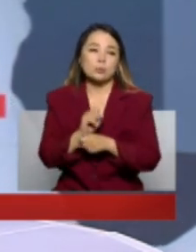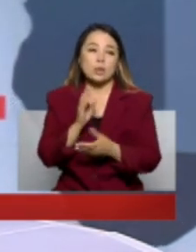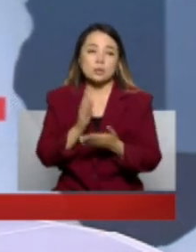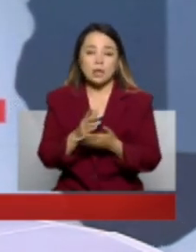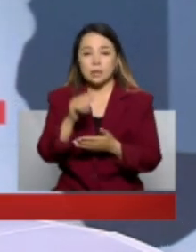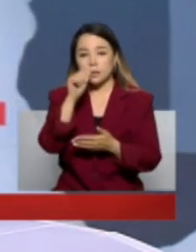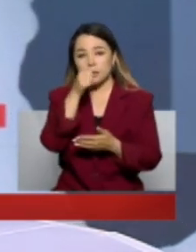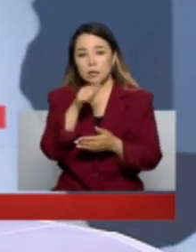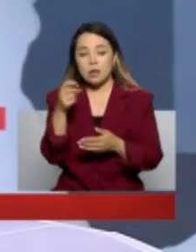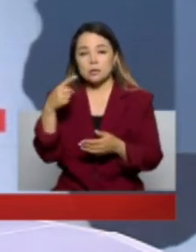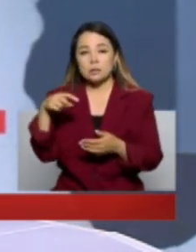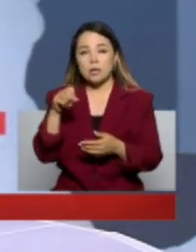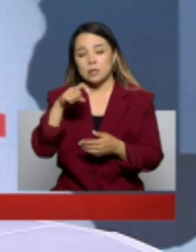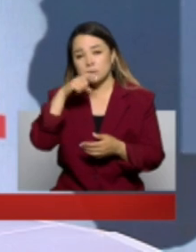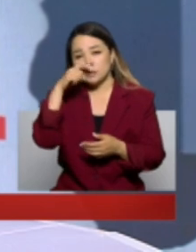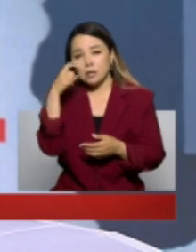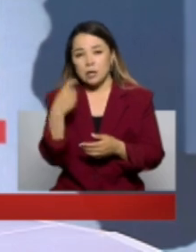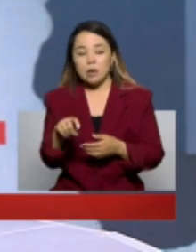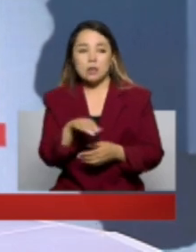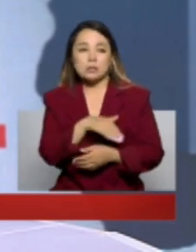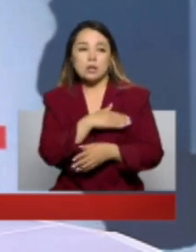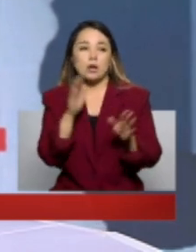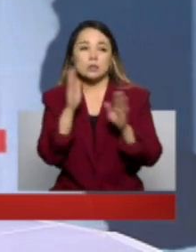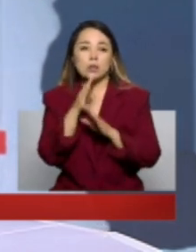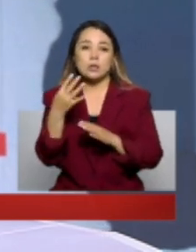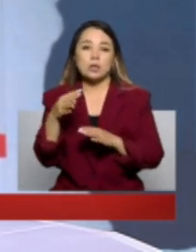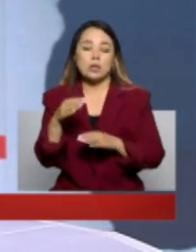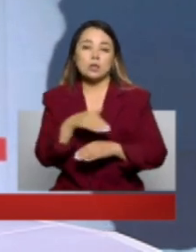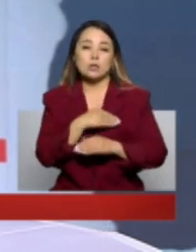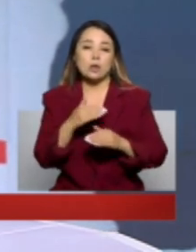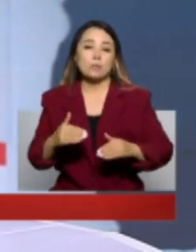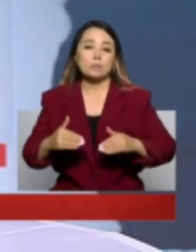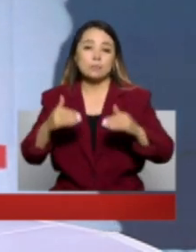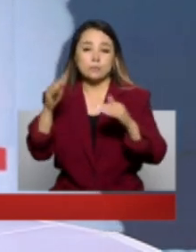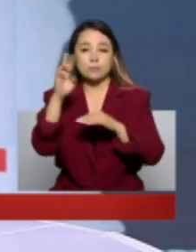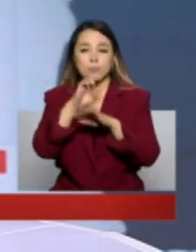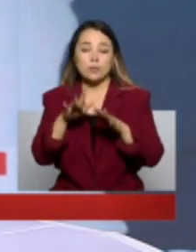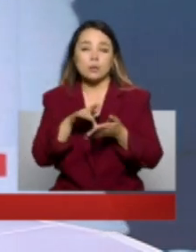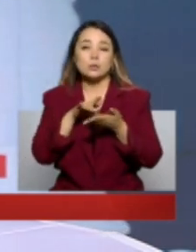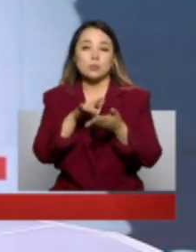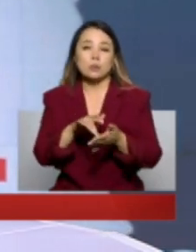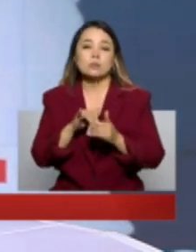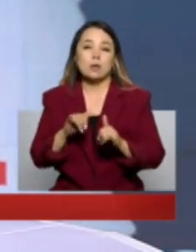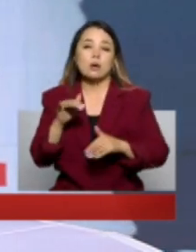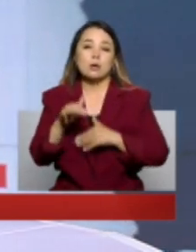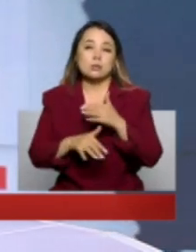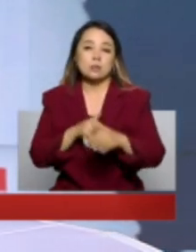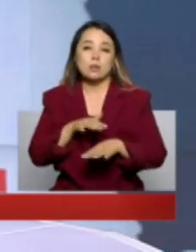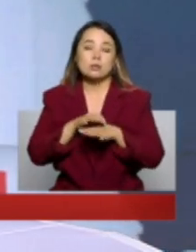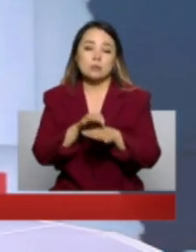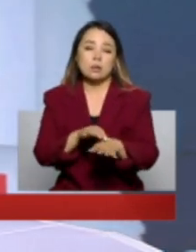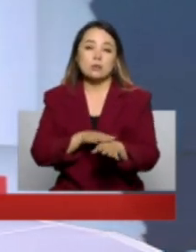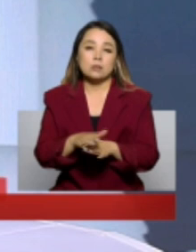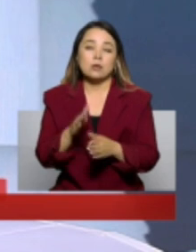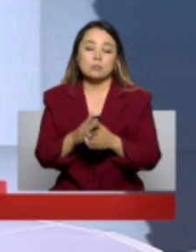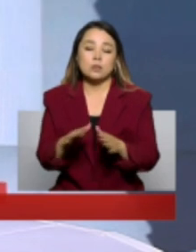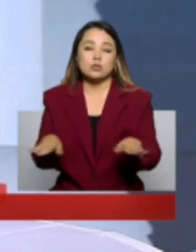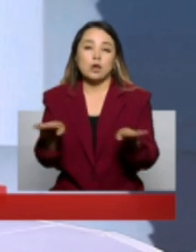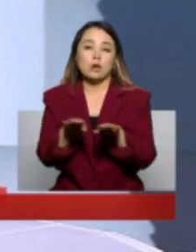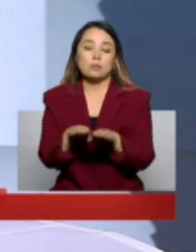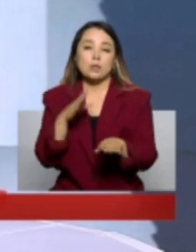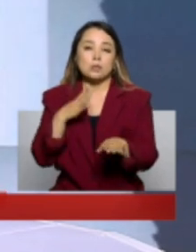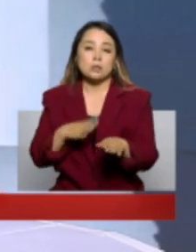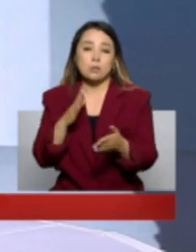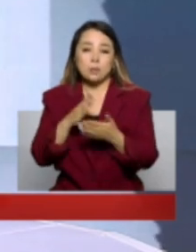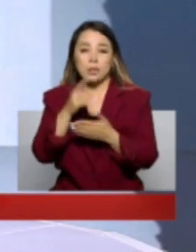Ал Грекияда аптап ыстық ауаның температурасы 40 градустан асқан соң ел билігі туристер көп келетін мекен Акрополді жабуға мәжбүр